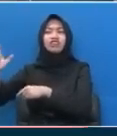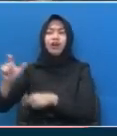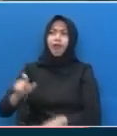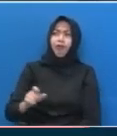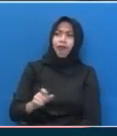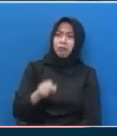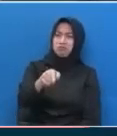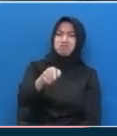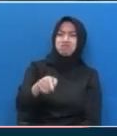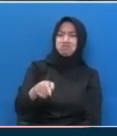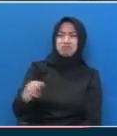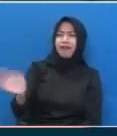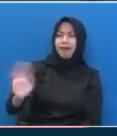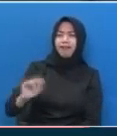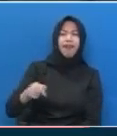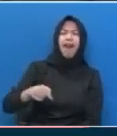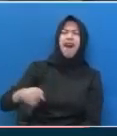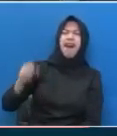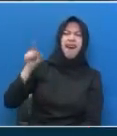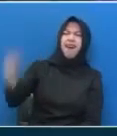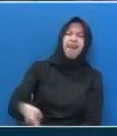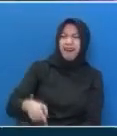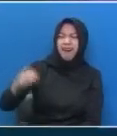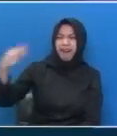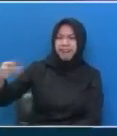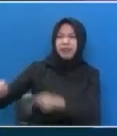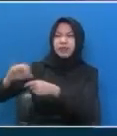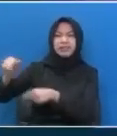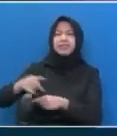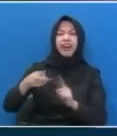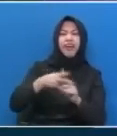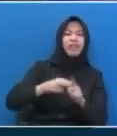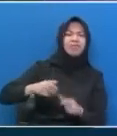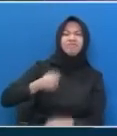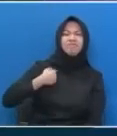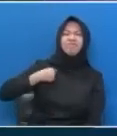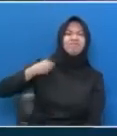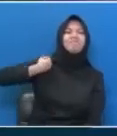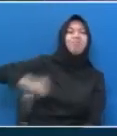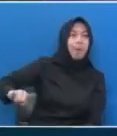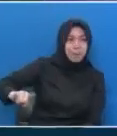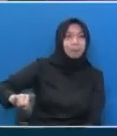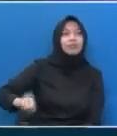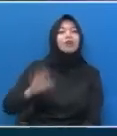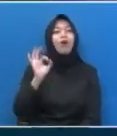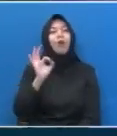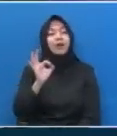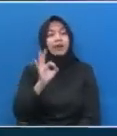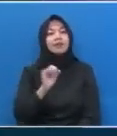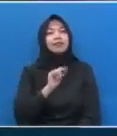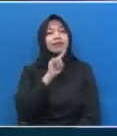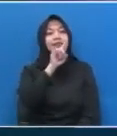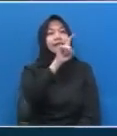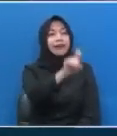ini juga menarik Bagaimana kemudian besok akan menjadi kesempatan terakhir bagi elizer dan Putri Sebelum saya akan tanyakan kepada